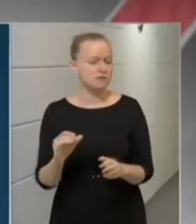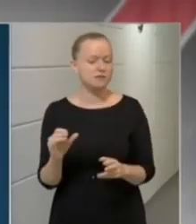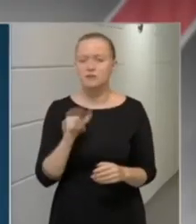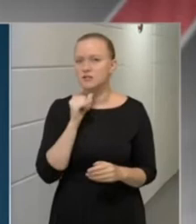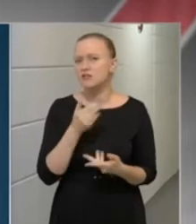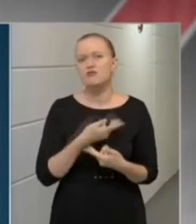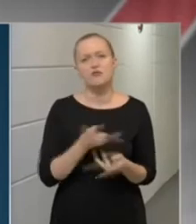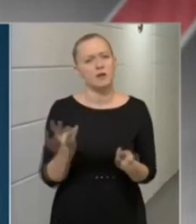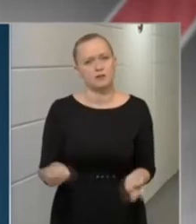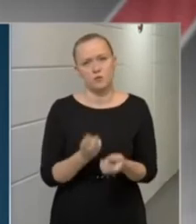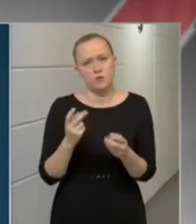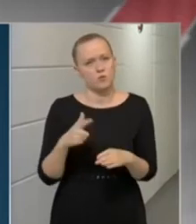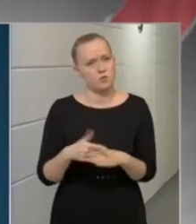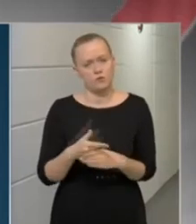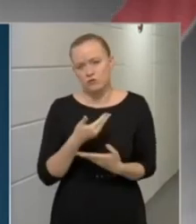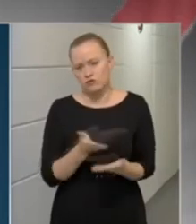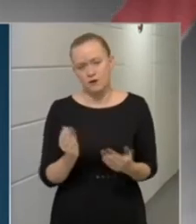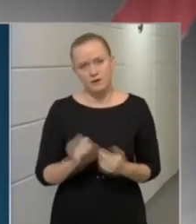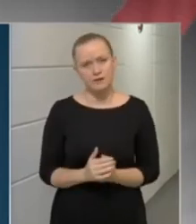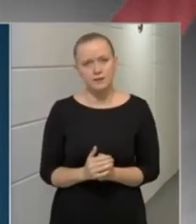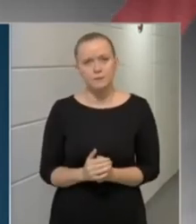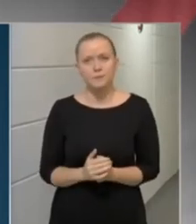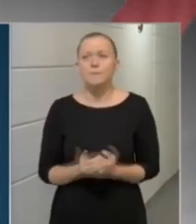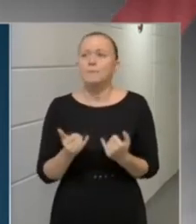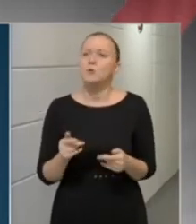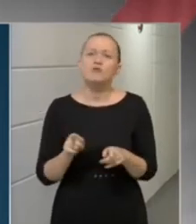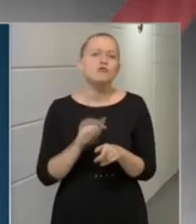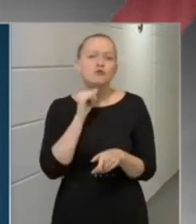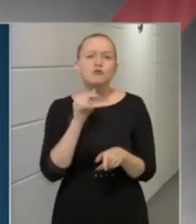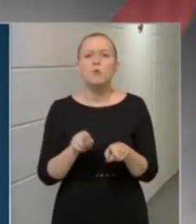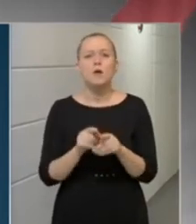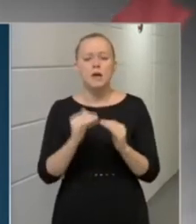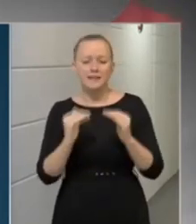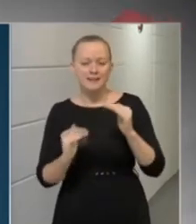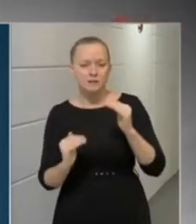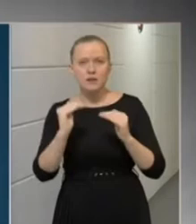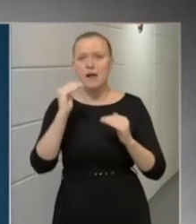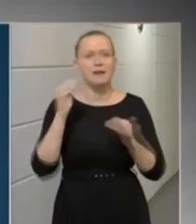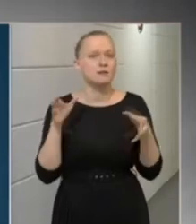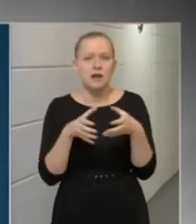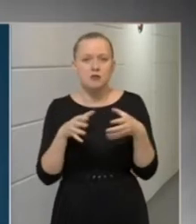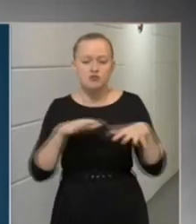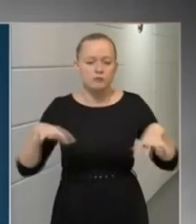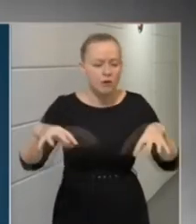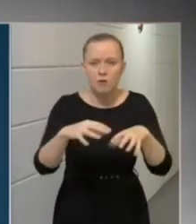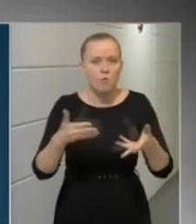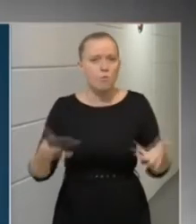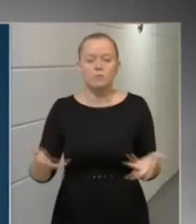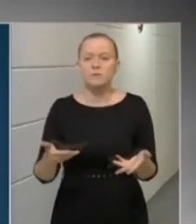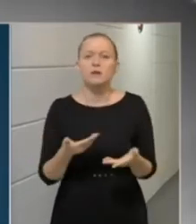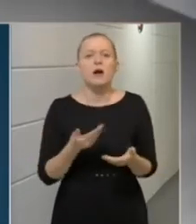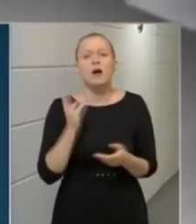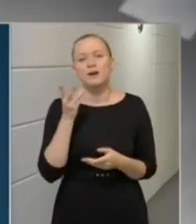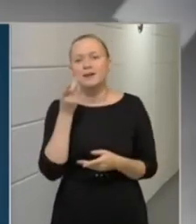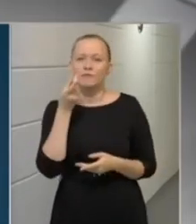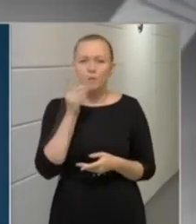senkinek. Gyakorlatilag most már nincsen olyan rétege a társadalomnak, akit ne érintene